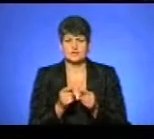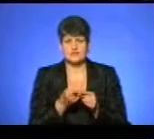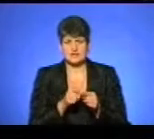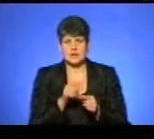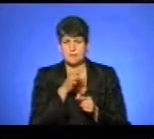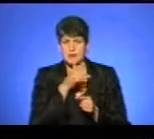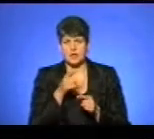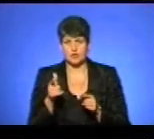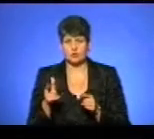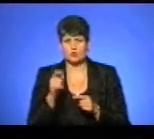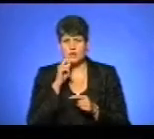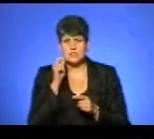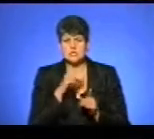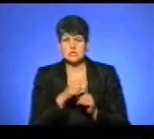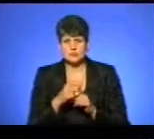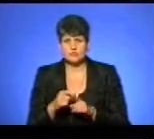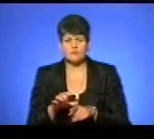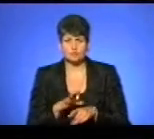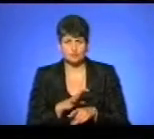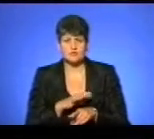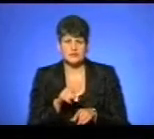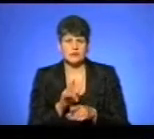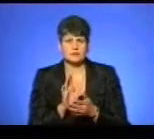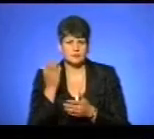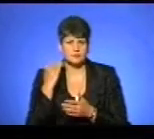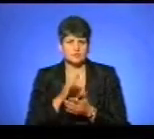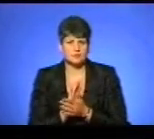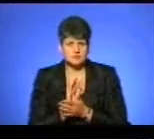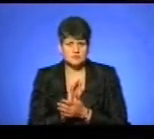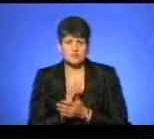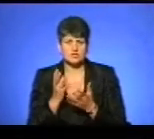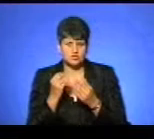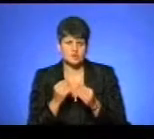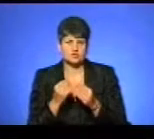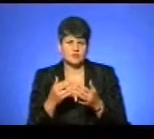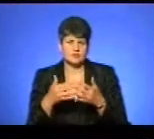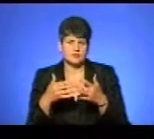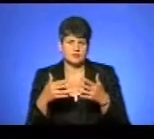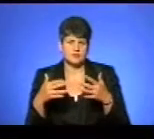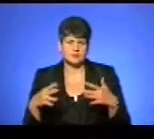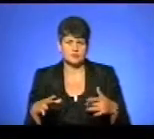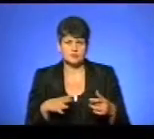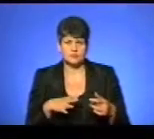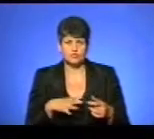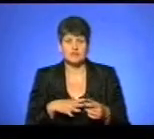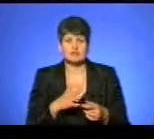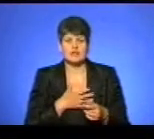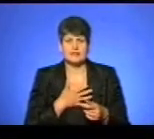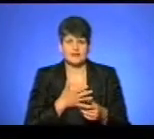Ну, українське слово така була, виходила газета. Ну, ще такі видання, які видавалися, зокрема, в Торонто, в